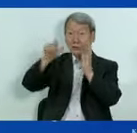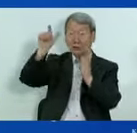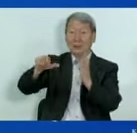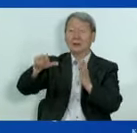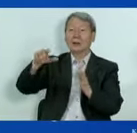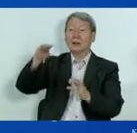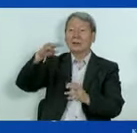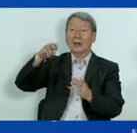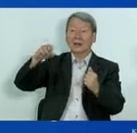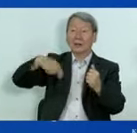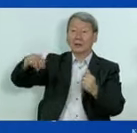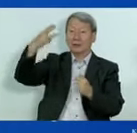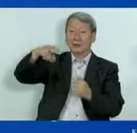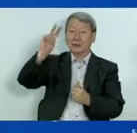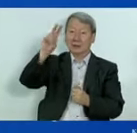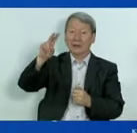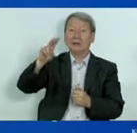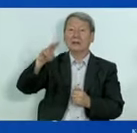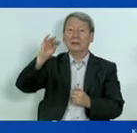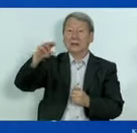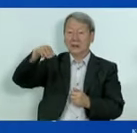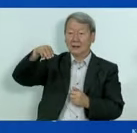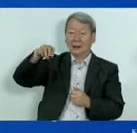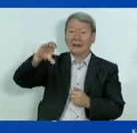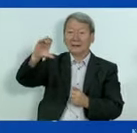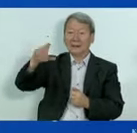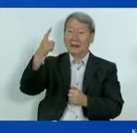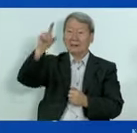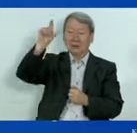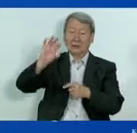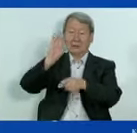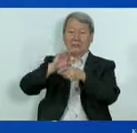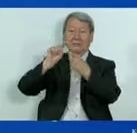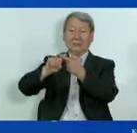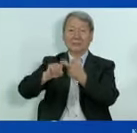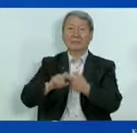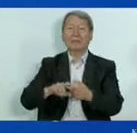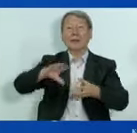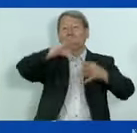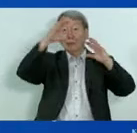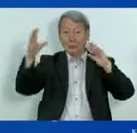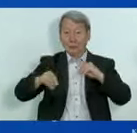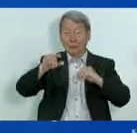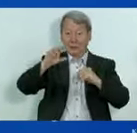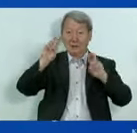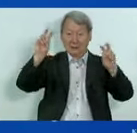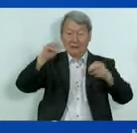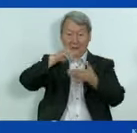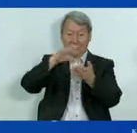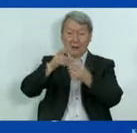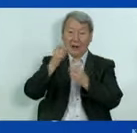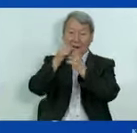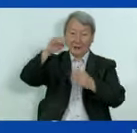случаев, в Джалабадской области 32 случая и в Таласской области 1 случай. Всего в Кыргызстане